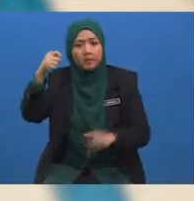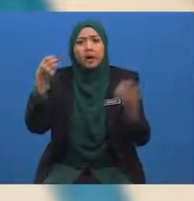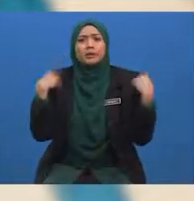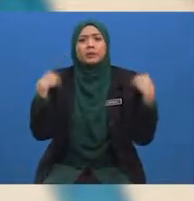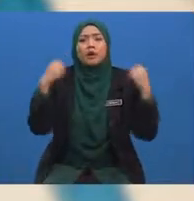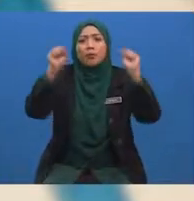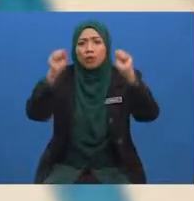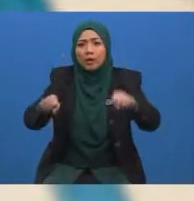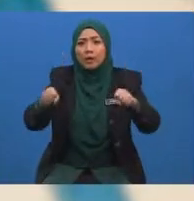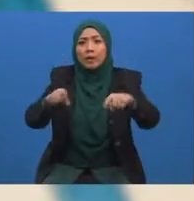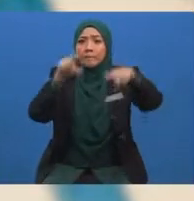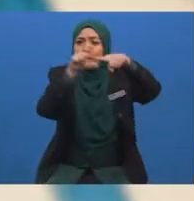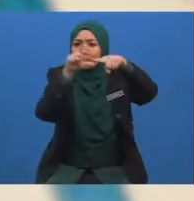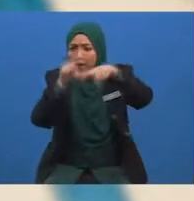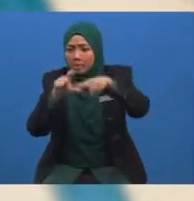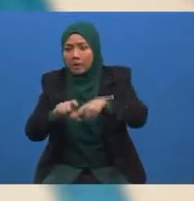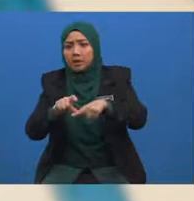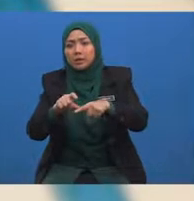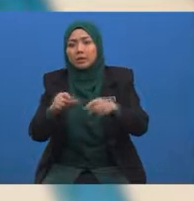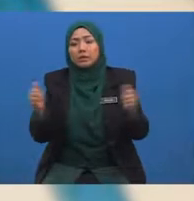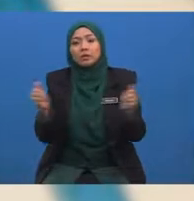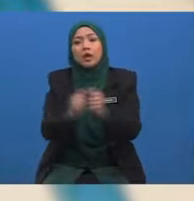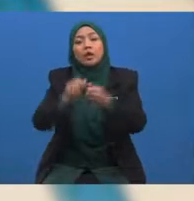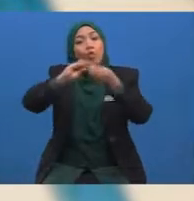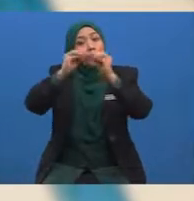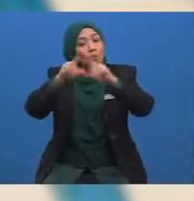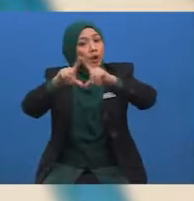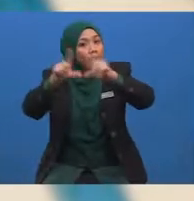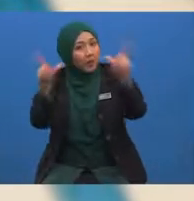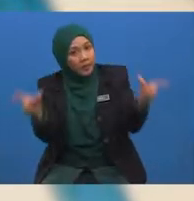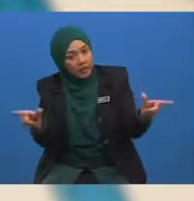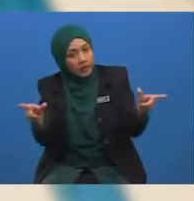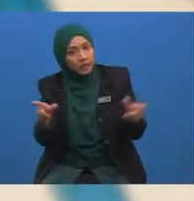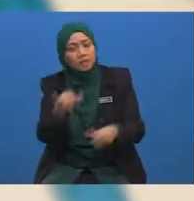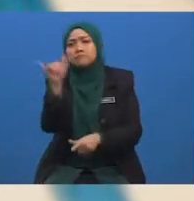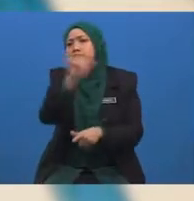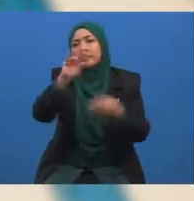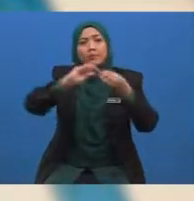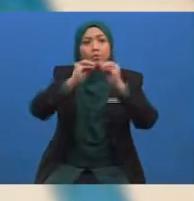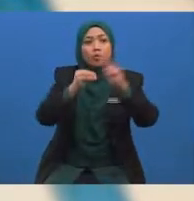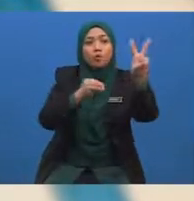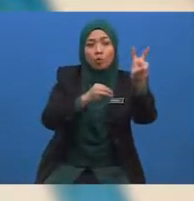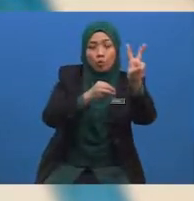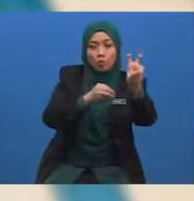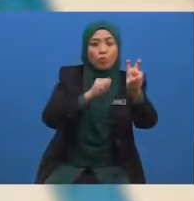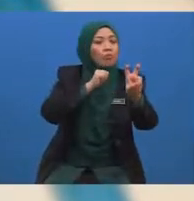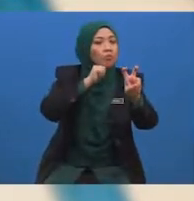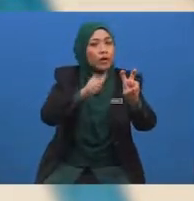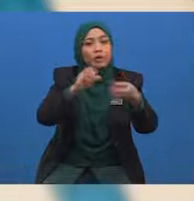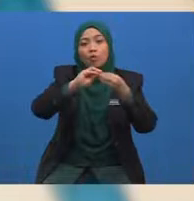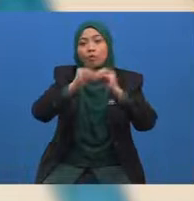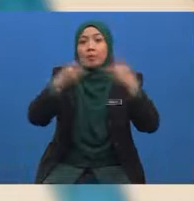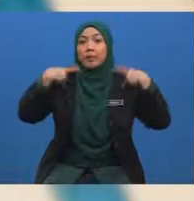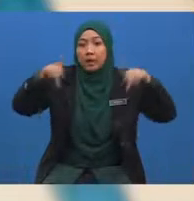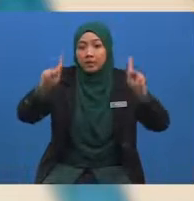Manakala 20 juga bukan nombor perdana kerana ia boleh dibahagi